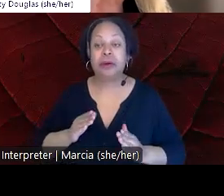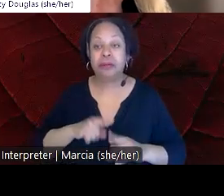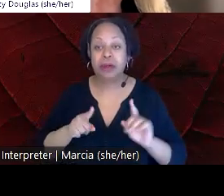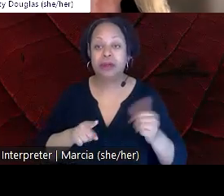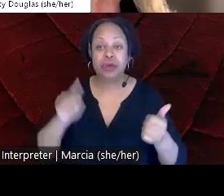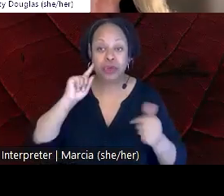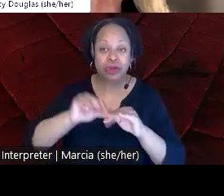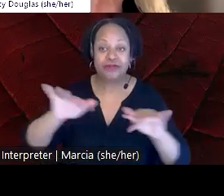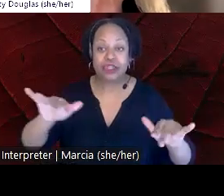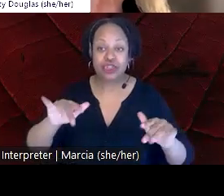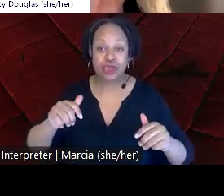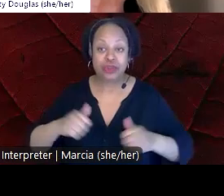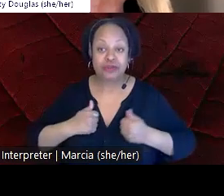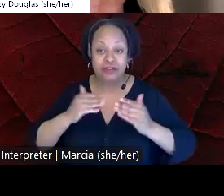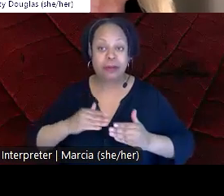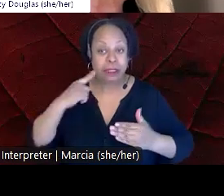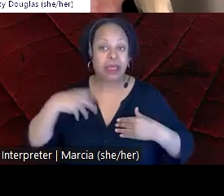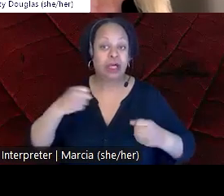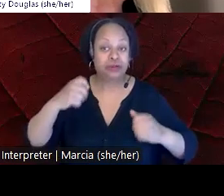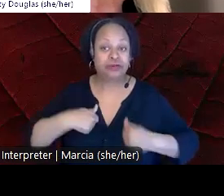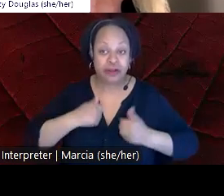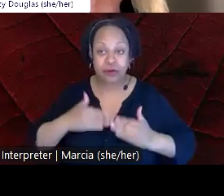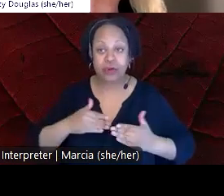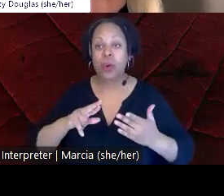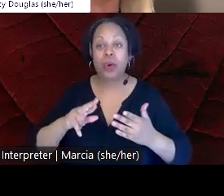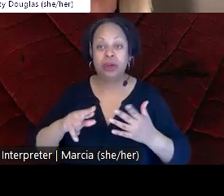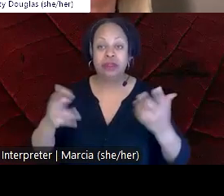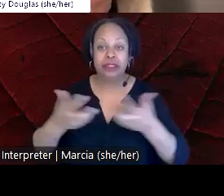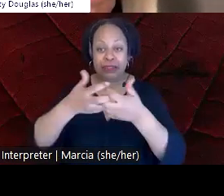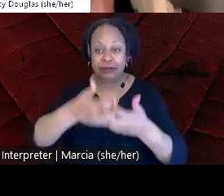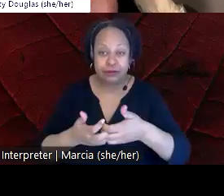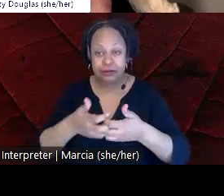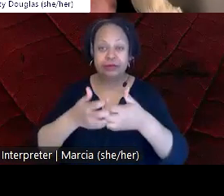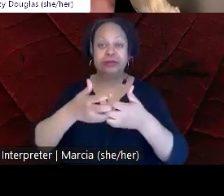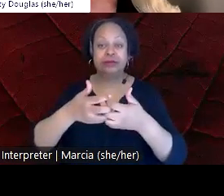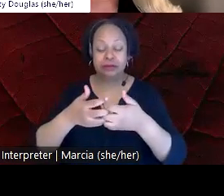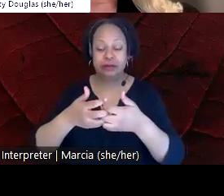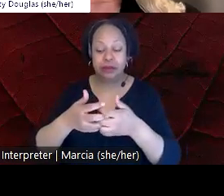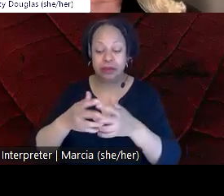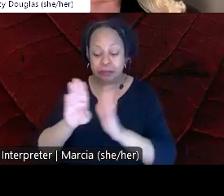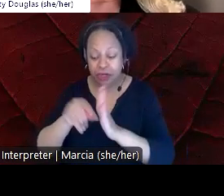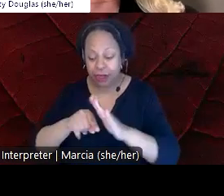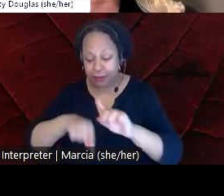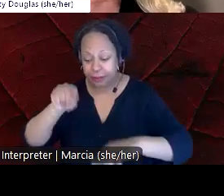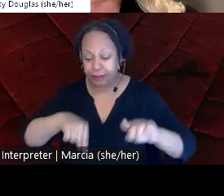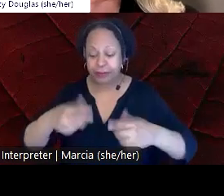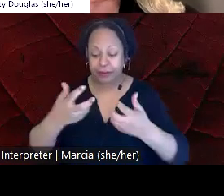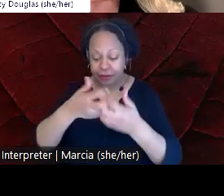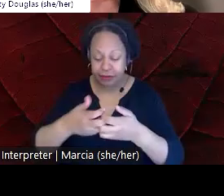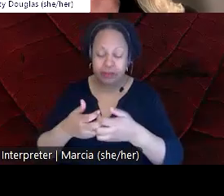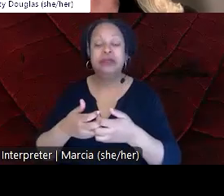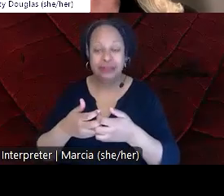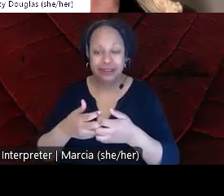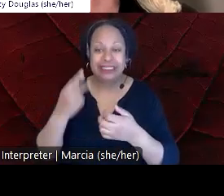survivants autochtones, mais également les personnes autochtones neurodivergentes survivantes parce qu'il y a des différences.